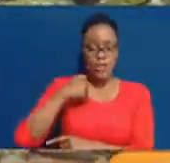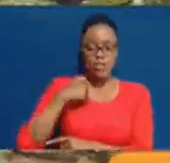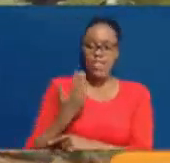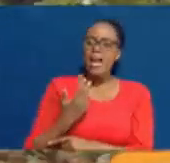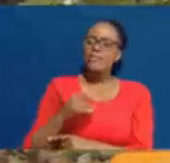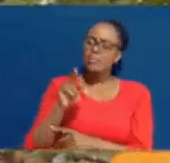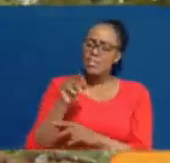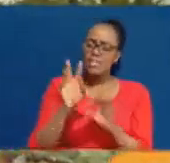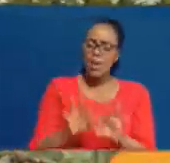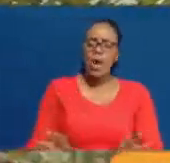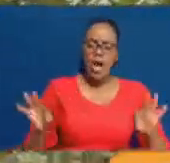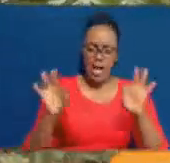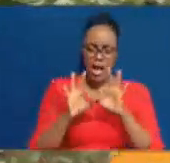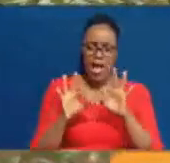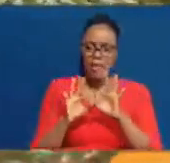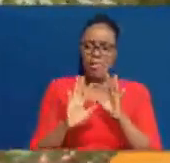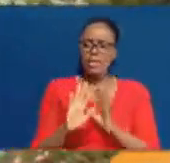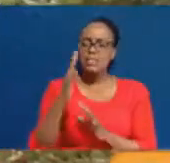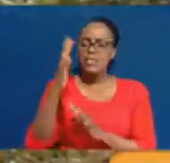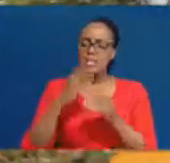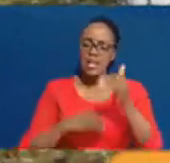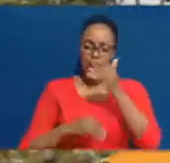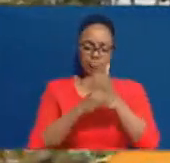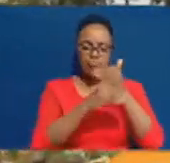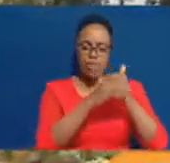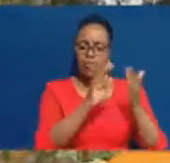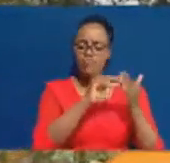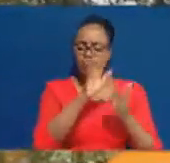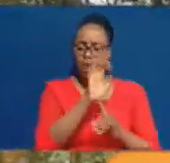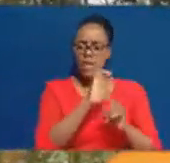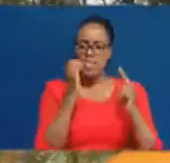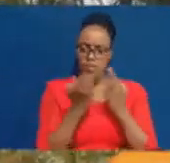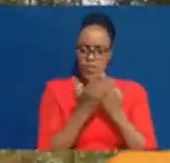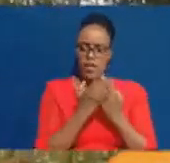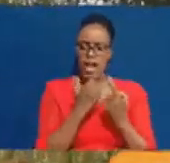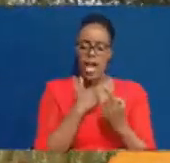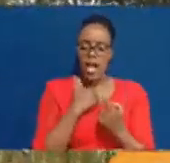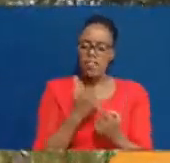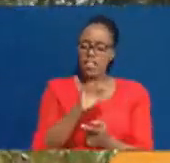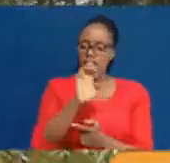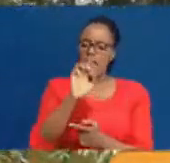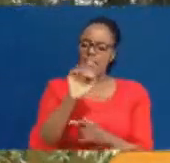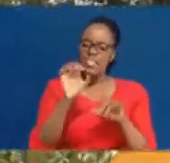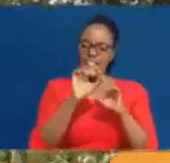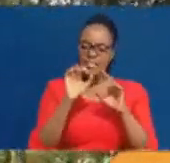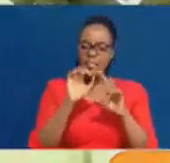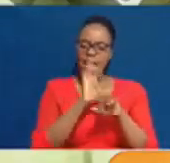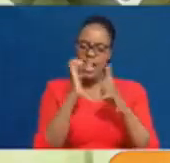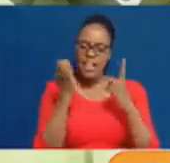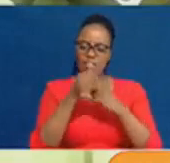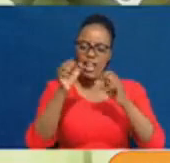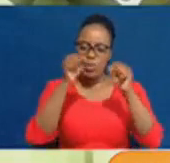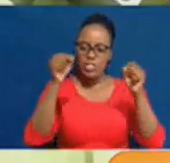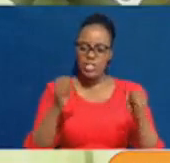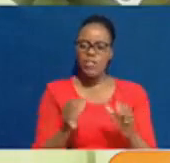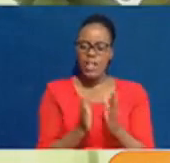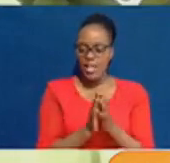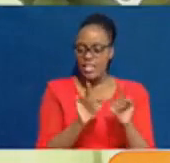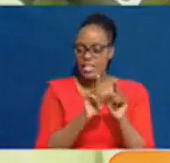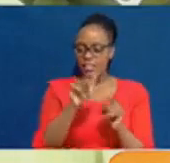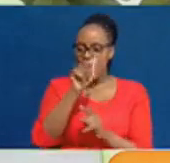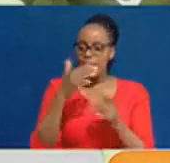zamani inachangia mazingira, inachangia ile ecosystem, inachangia hii. Kuna vitu